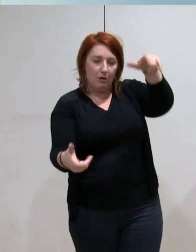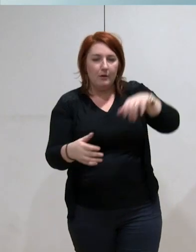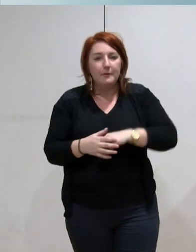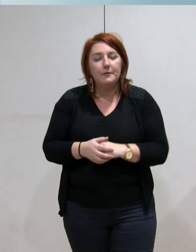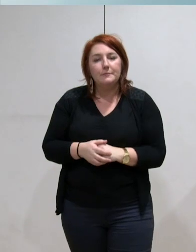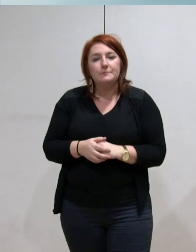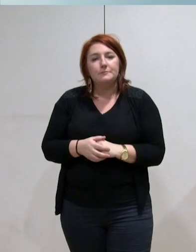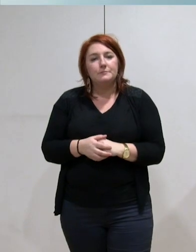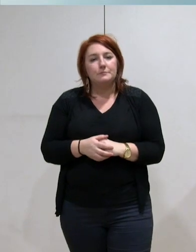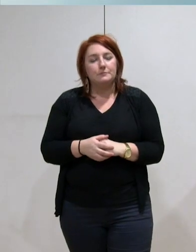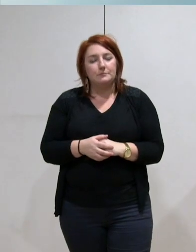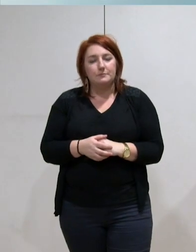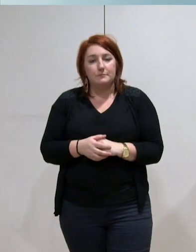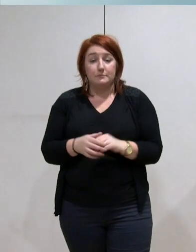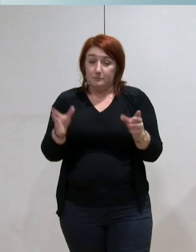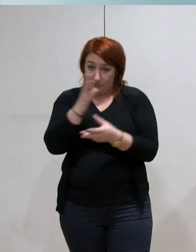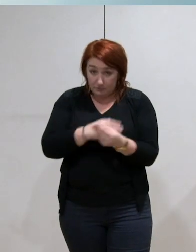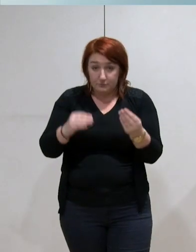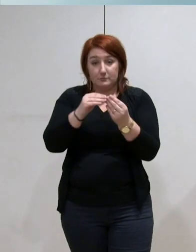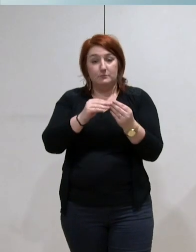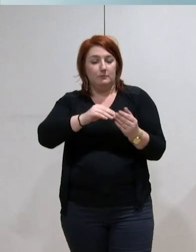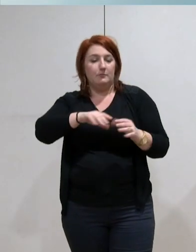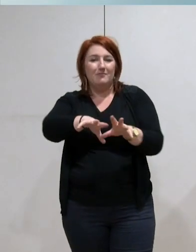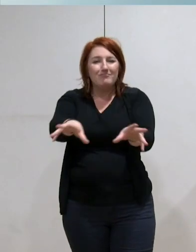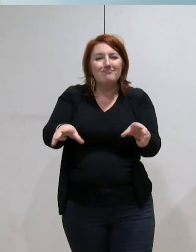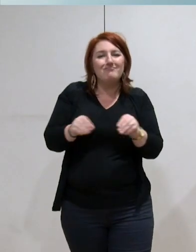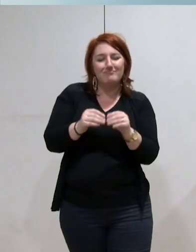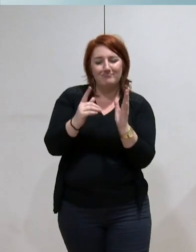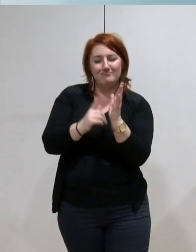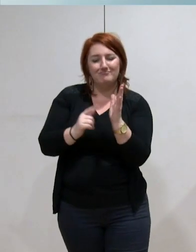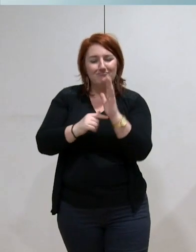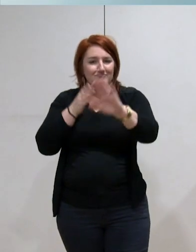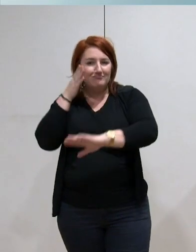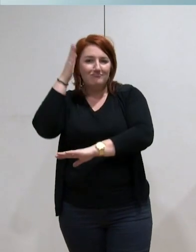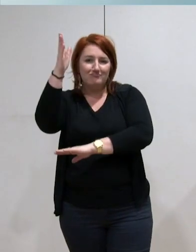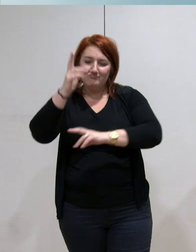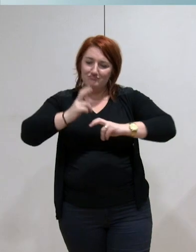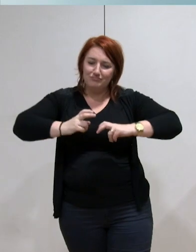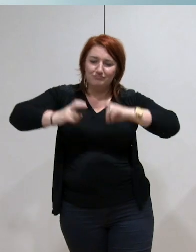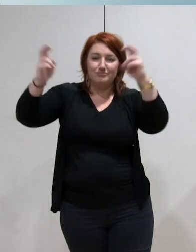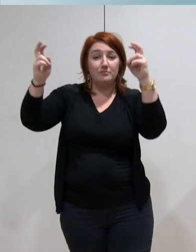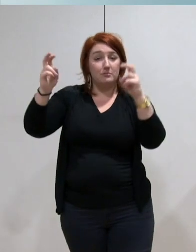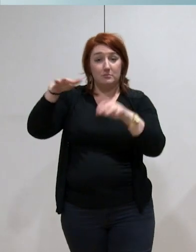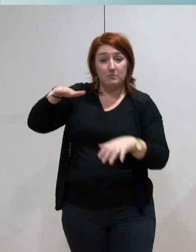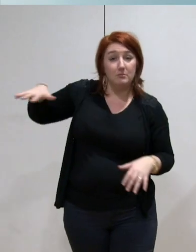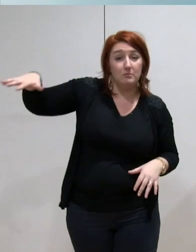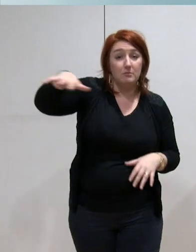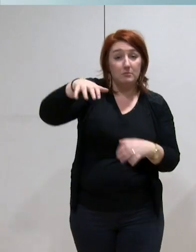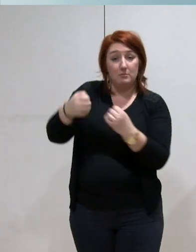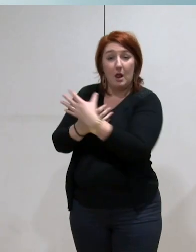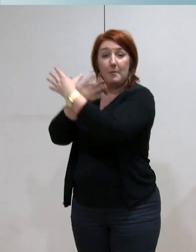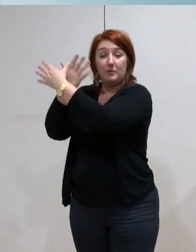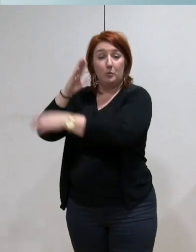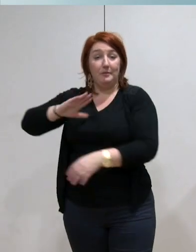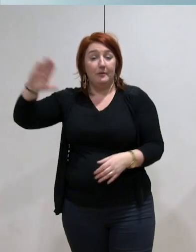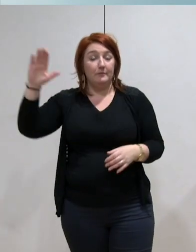et une augmentation de la fiscalité des ménage demain à la Métro que dire de votre